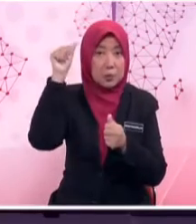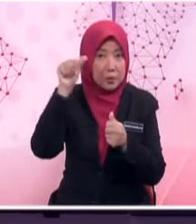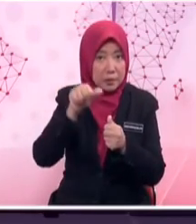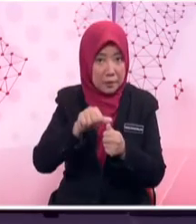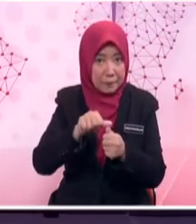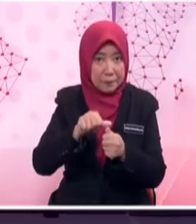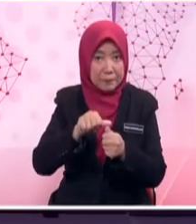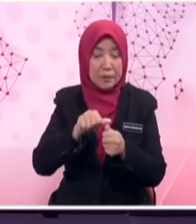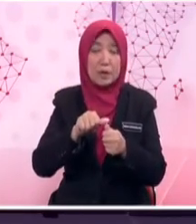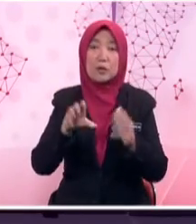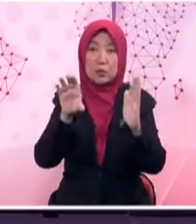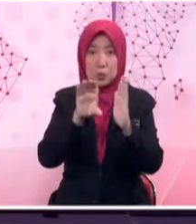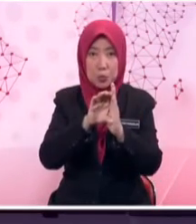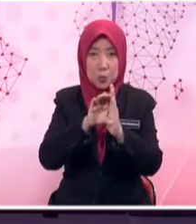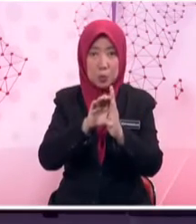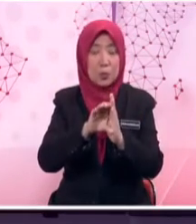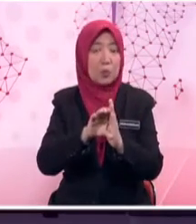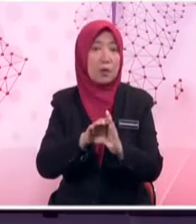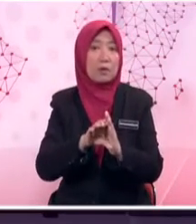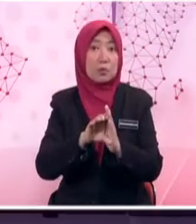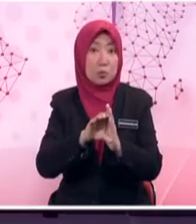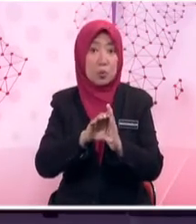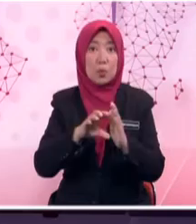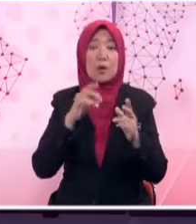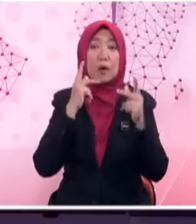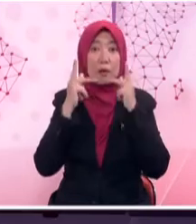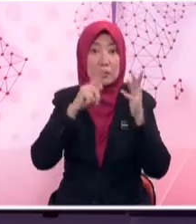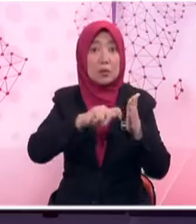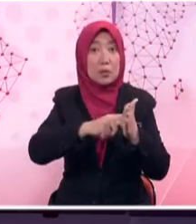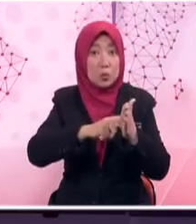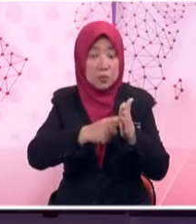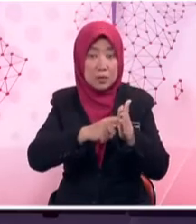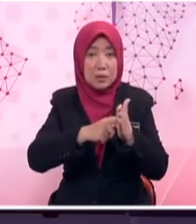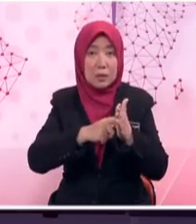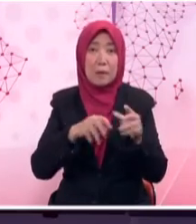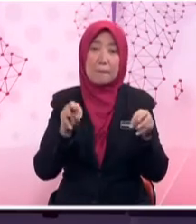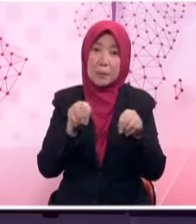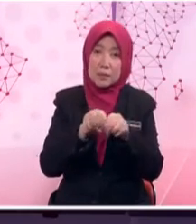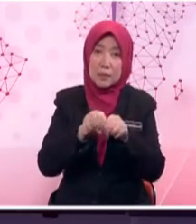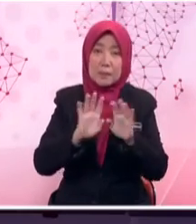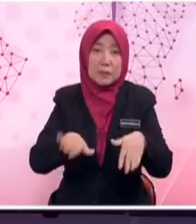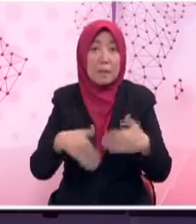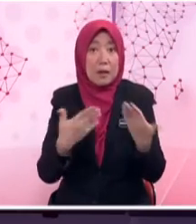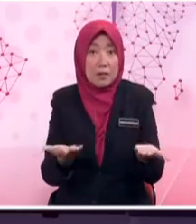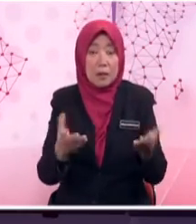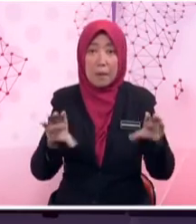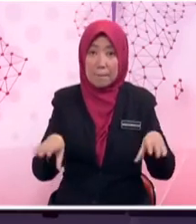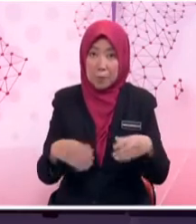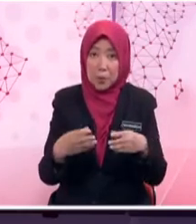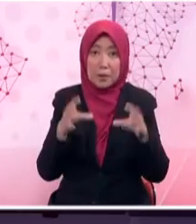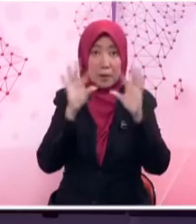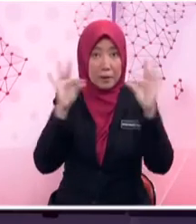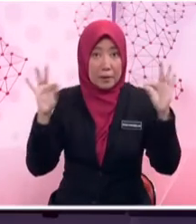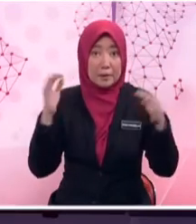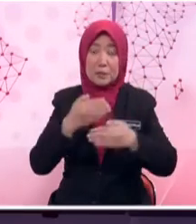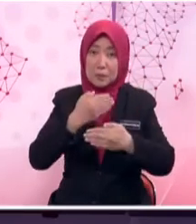kita, kita perlu bantu mereka. Macam mana nak buat ayat dengan sebelum ni murid-murid kita dah belajar frasa, dah